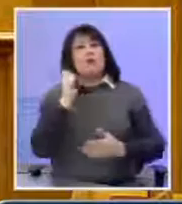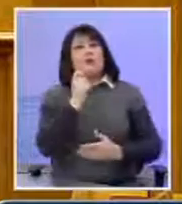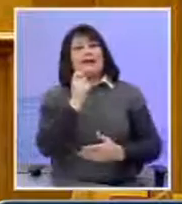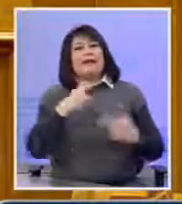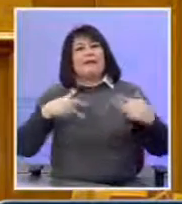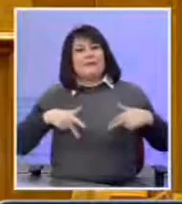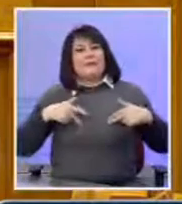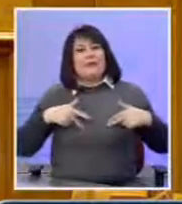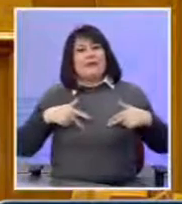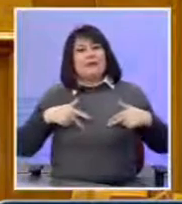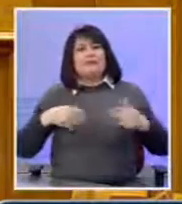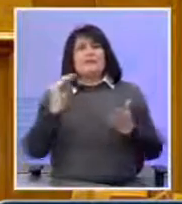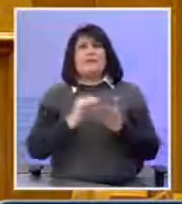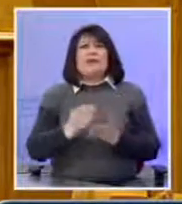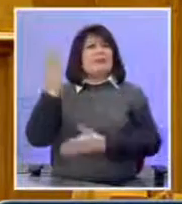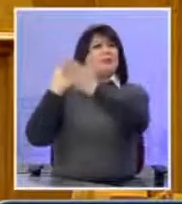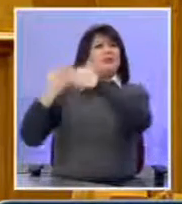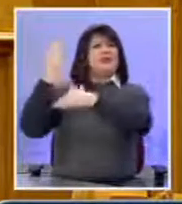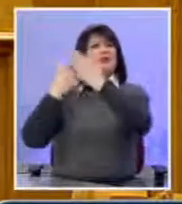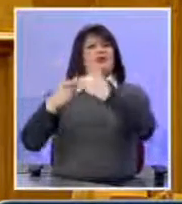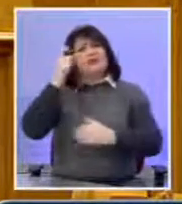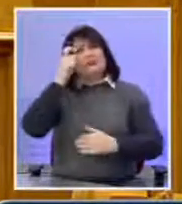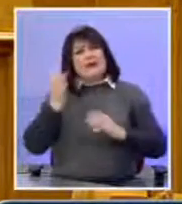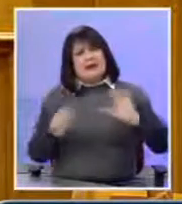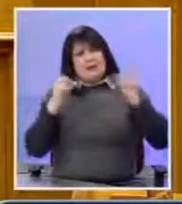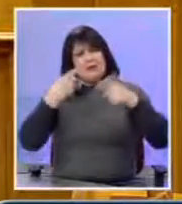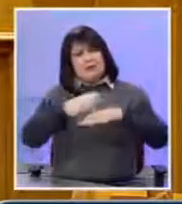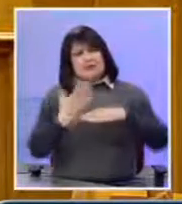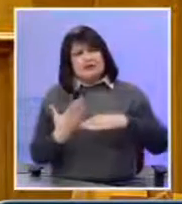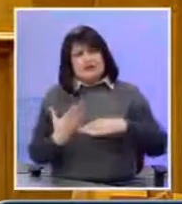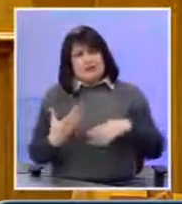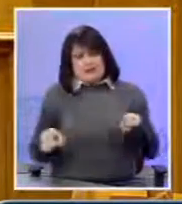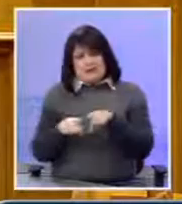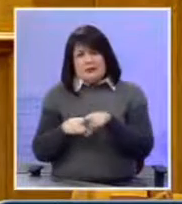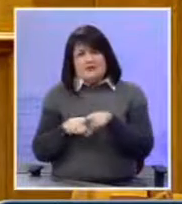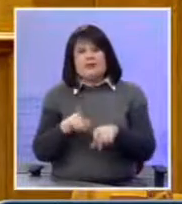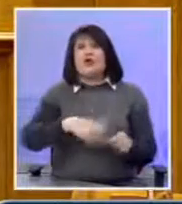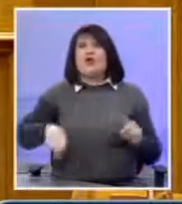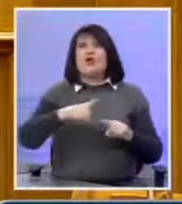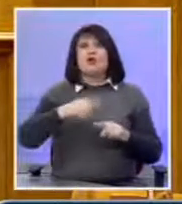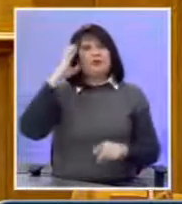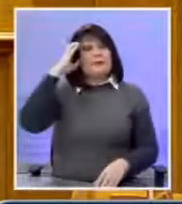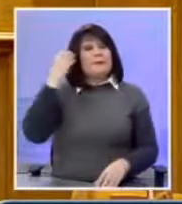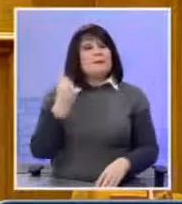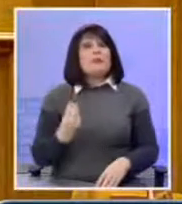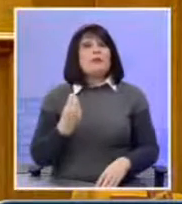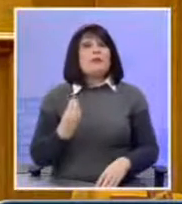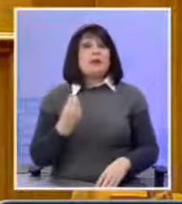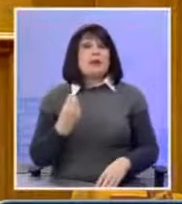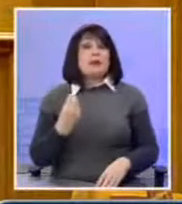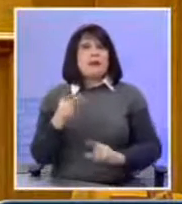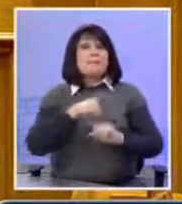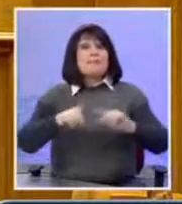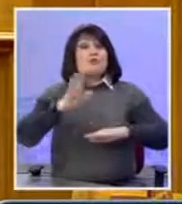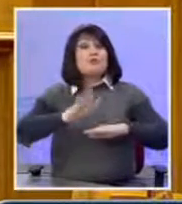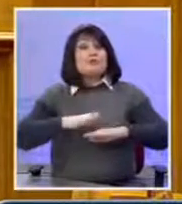κυβέρνησης είναι η επιστροφή στις κυβερνήσεις Νέας Δημοκρατίας και ΠΑΣΟΚ. Αλλά ο κόσμος θυμάται πολύ καλά ποιες είναι οι ευθύνες